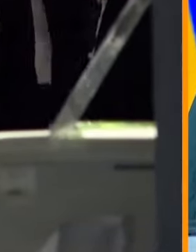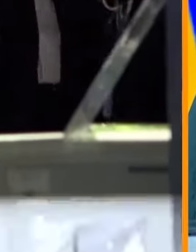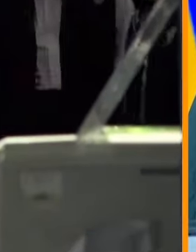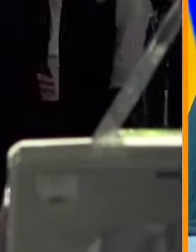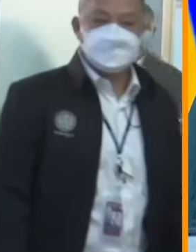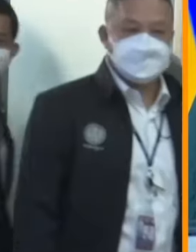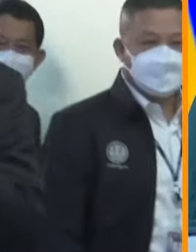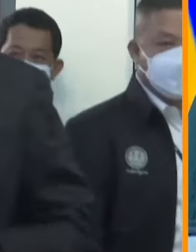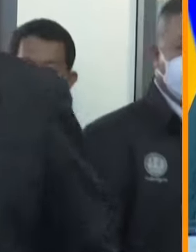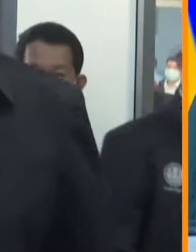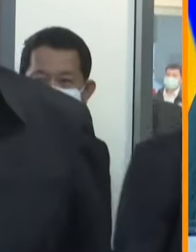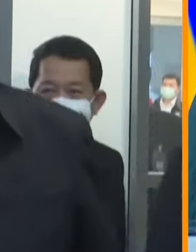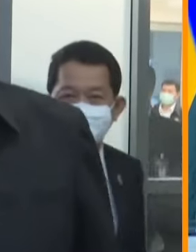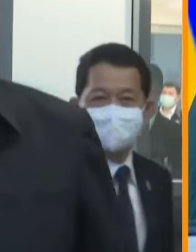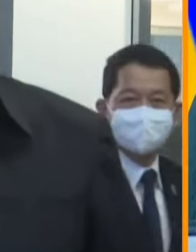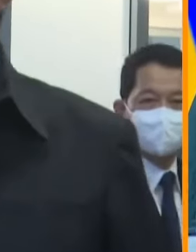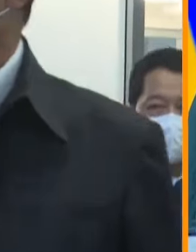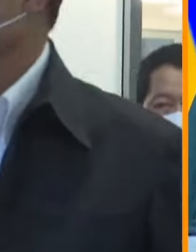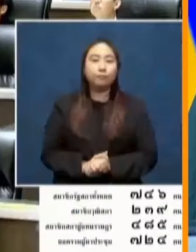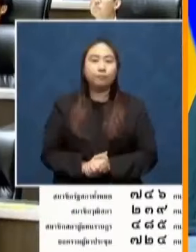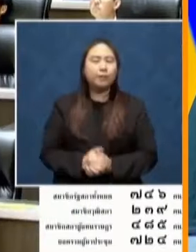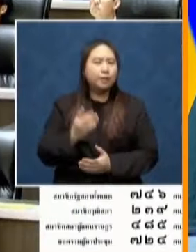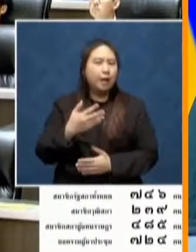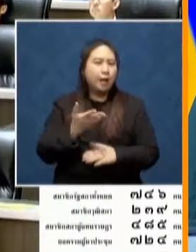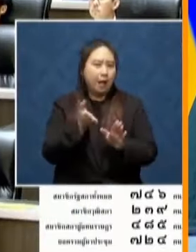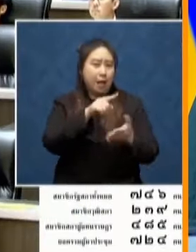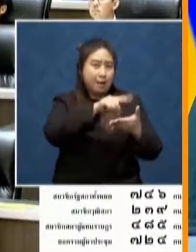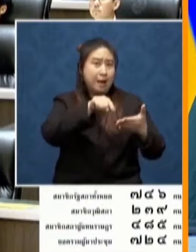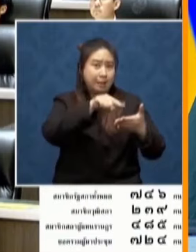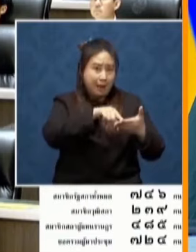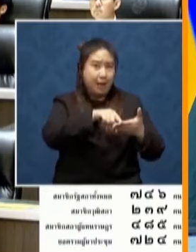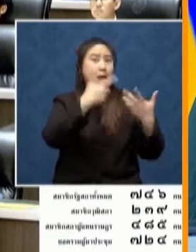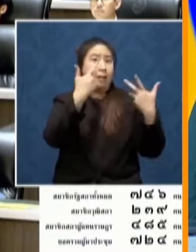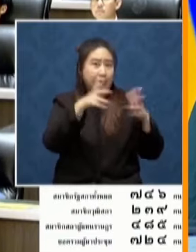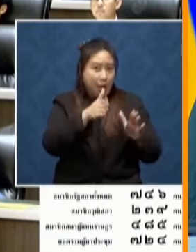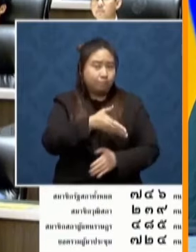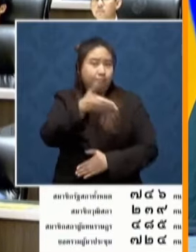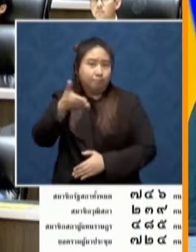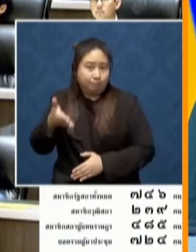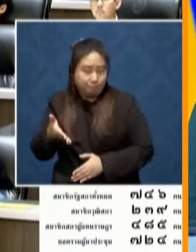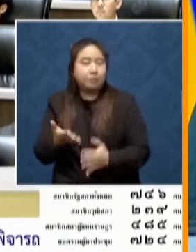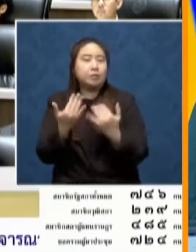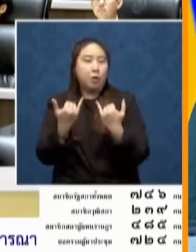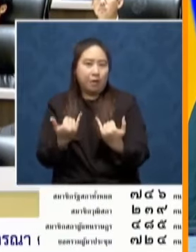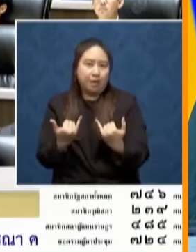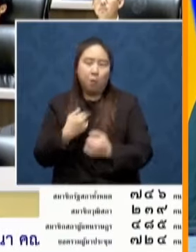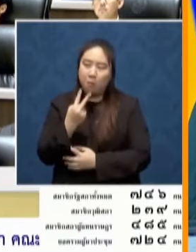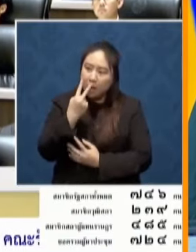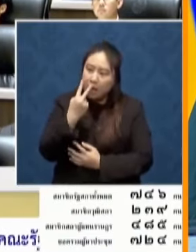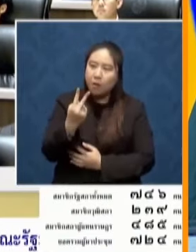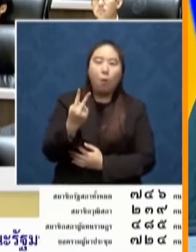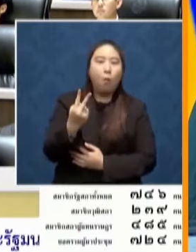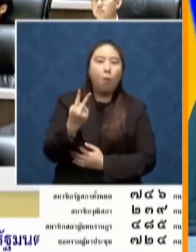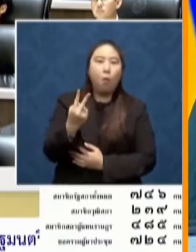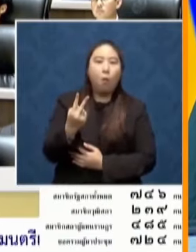บ PR ไม่รู้กองทัพเอาไปแอบเอาไปซ่อนไว้ตรงจุดไหนงบรัฐปีนี้นะครับงบปี67เนี่ยยังไม่เห็นเลยนะครับ